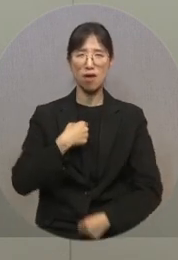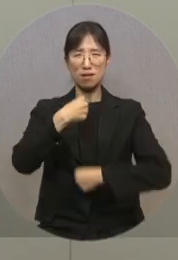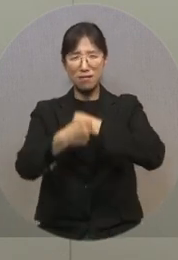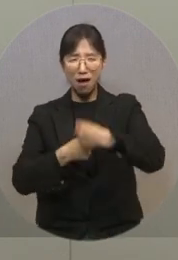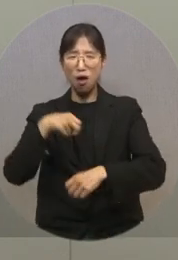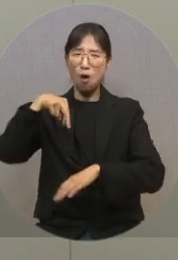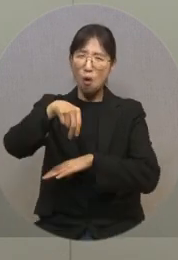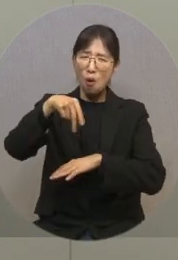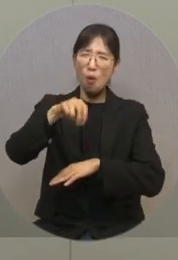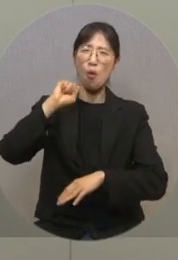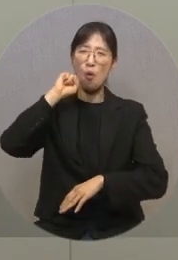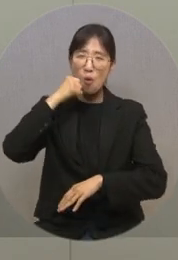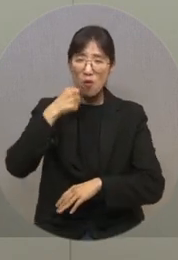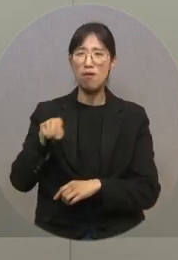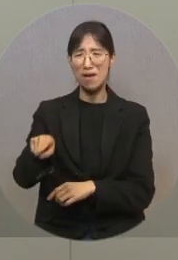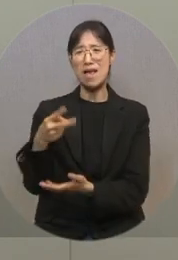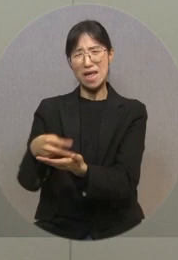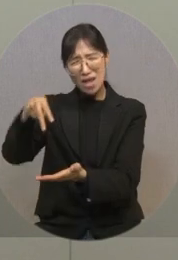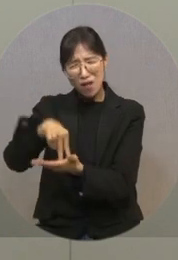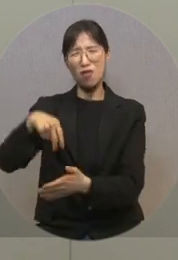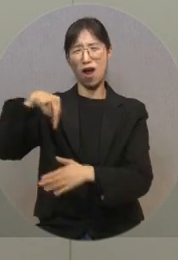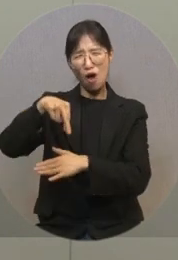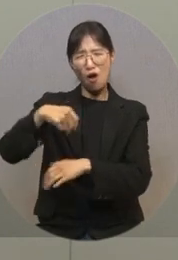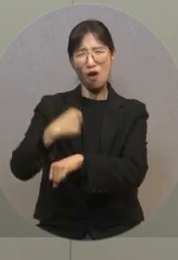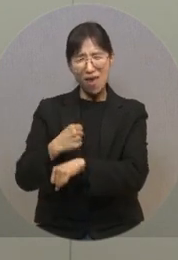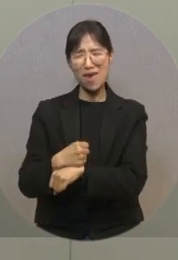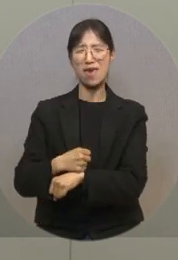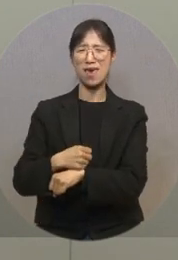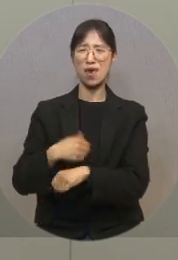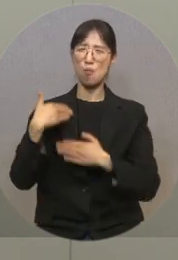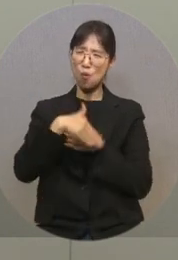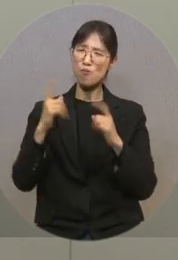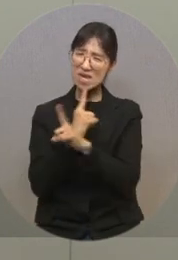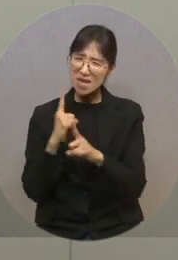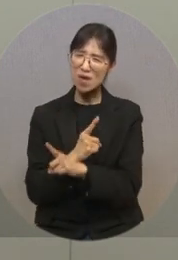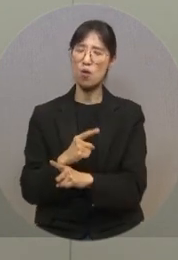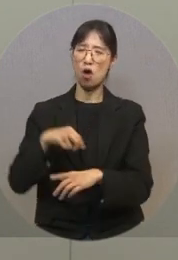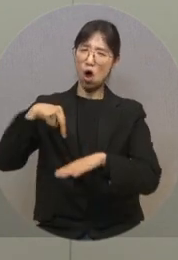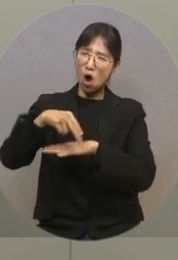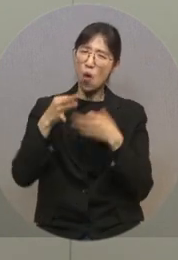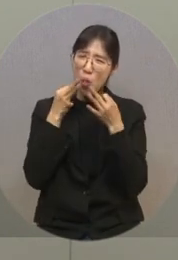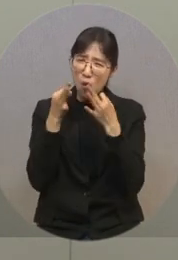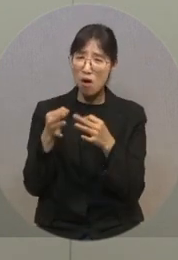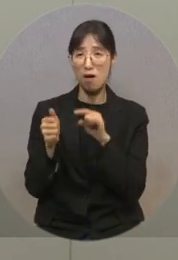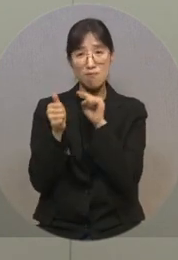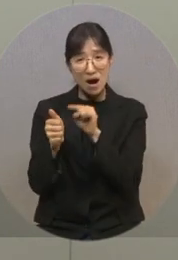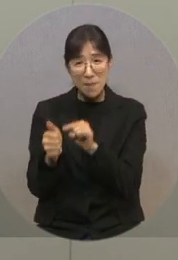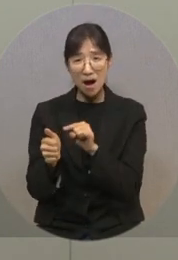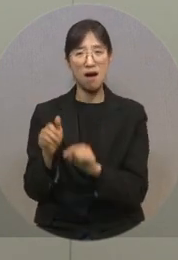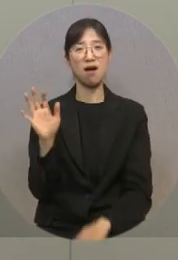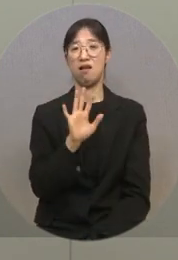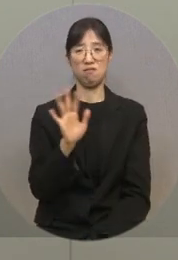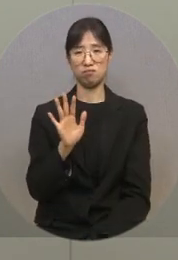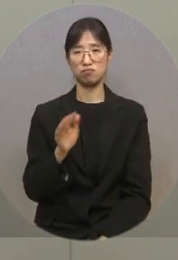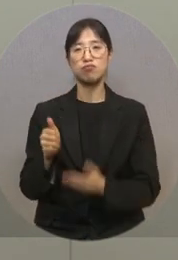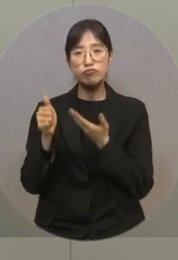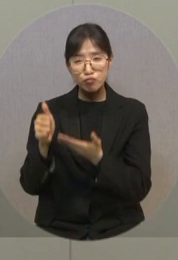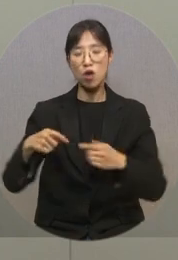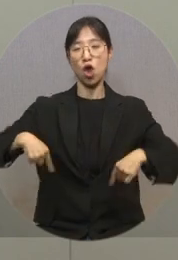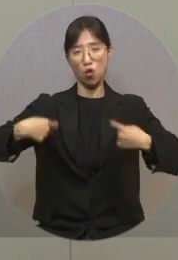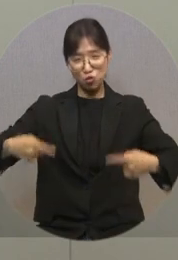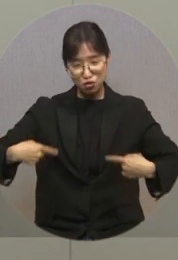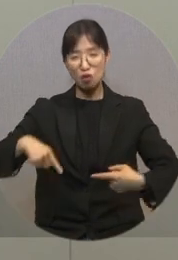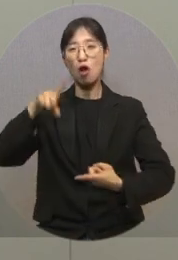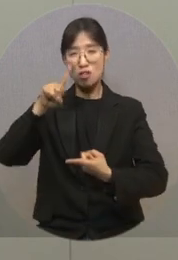걷기 힘드신 분들한테 일어나서 걸어, 뭐 너가 치료를 받아 좀더잘 벌어야 돼 이야기하지 않고 그분들이 휠체어를